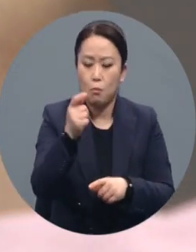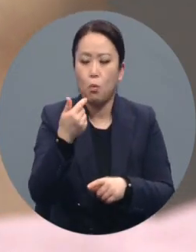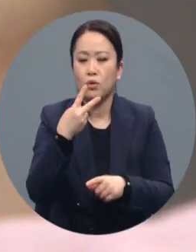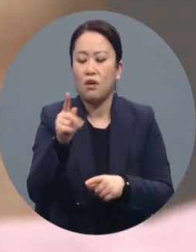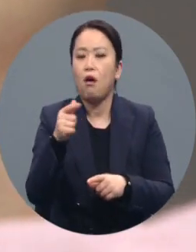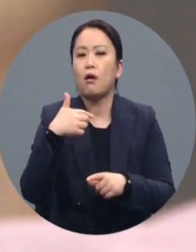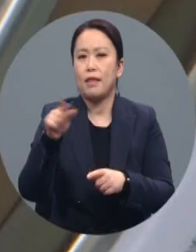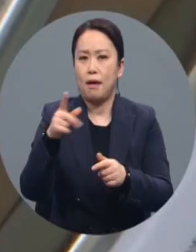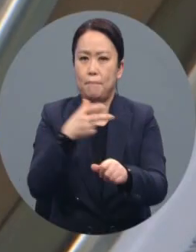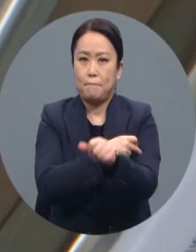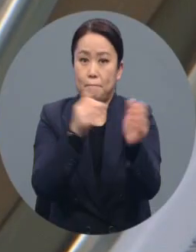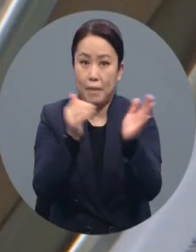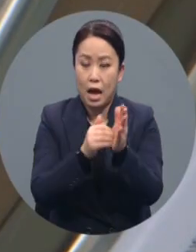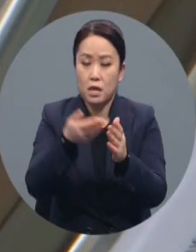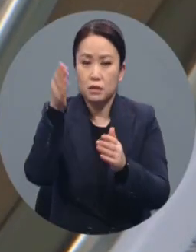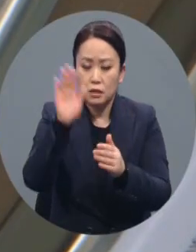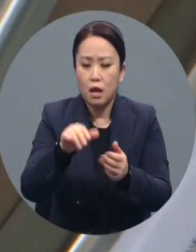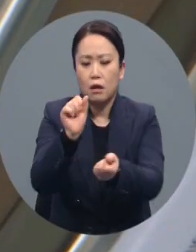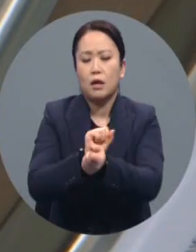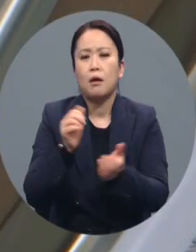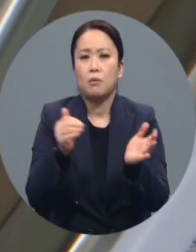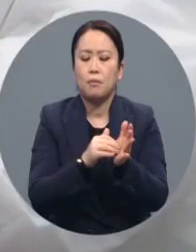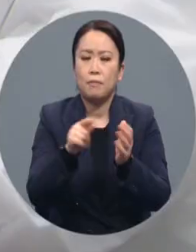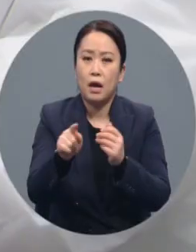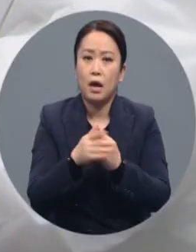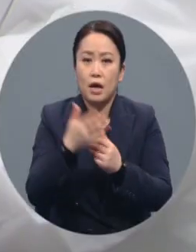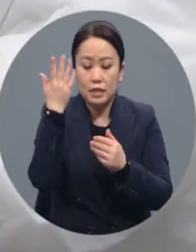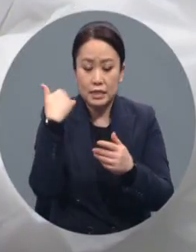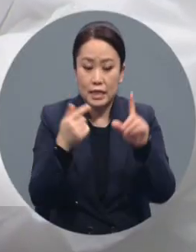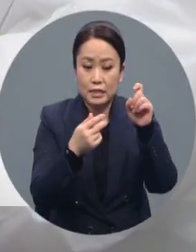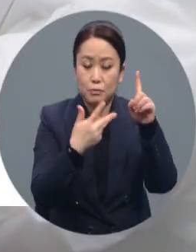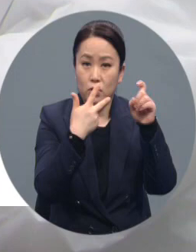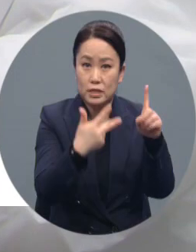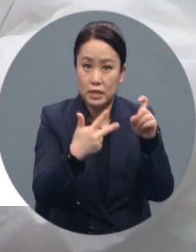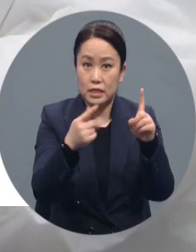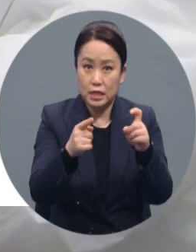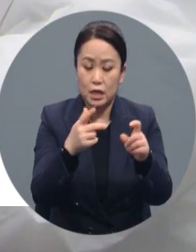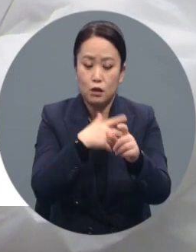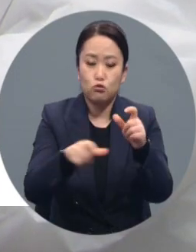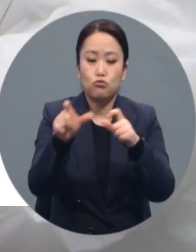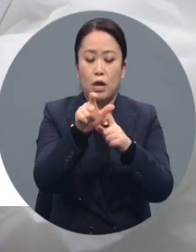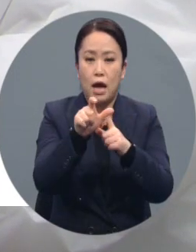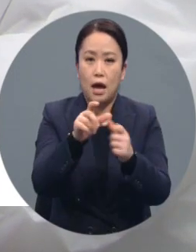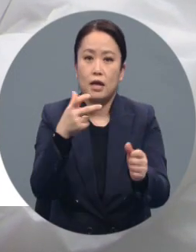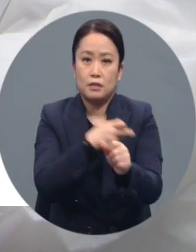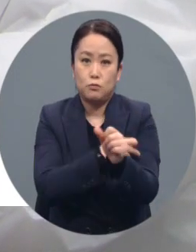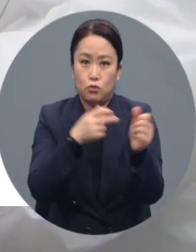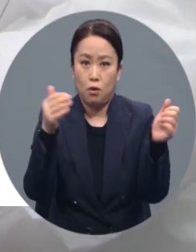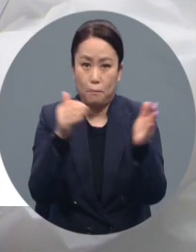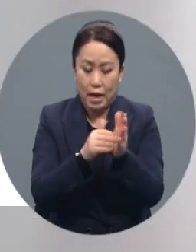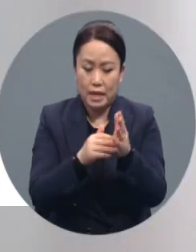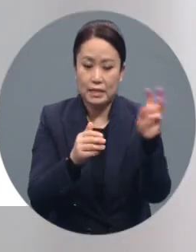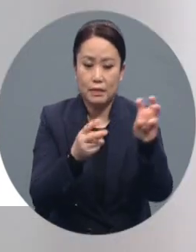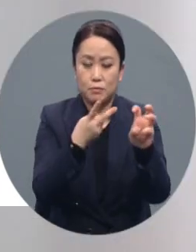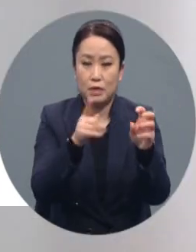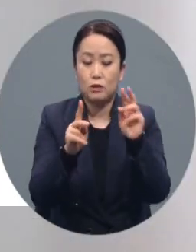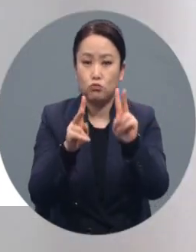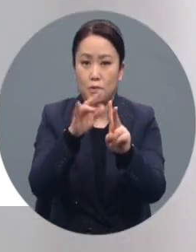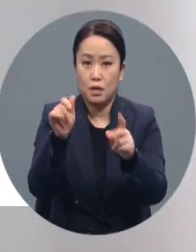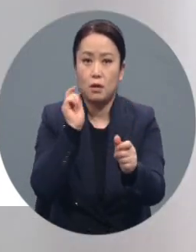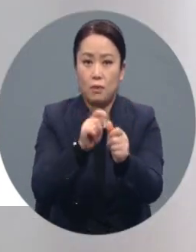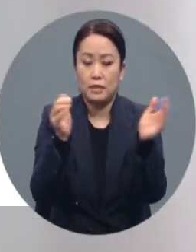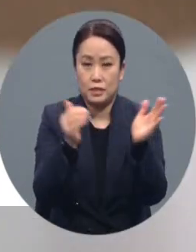된겁니다 지난 7일에 국내에서 천 화이자 백신으로 추가접종 한 30대 2명이 확증 됐고 이후